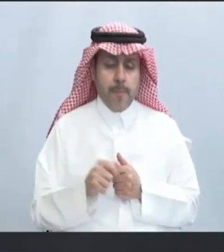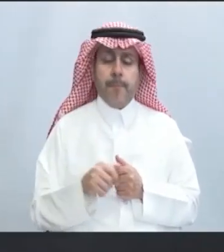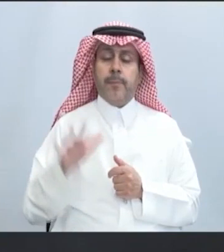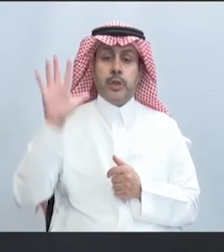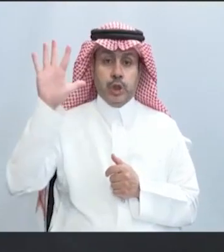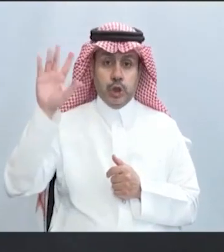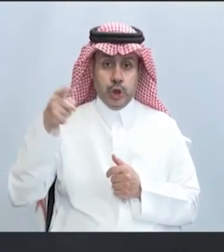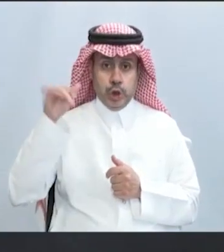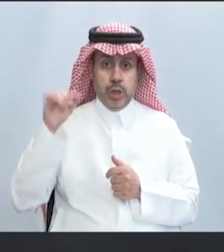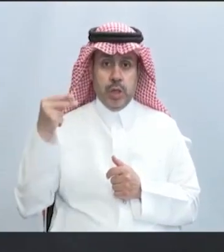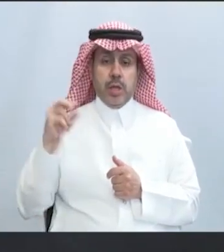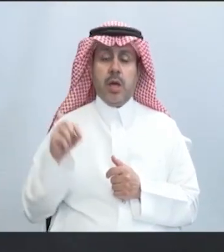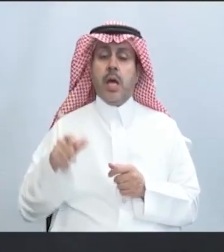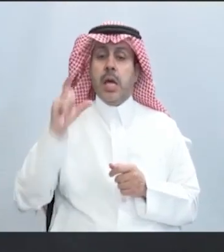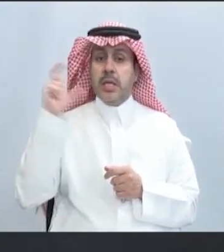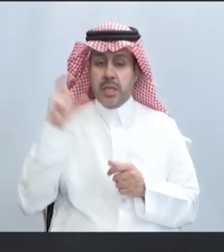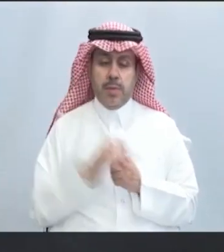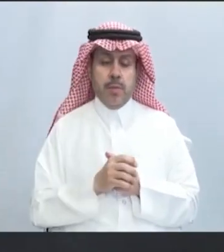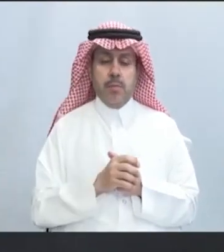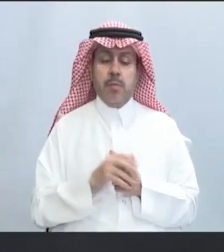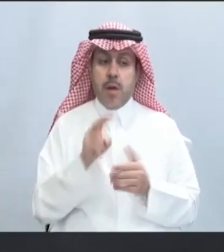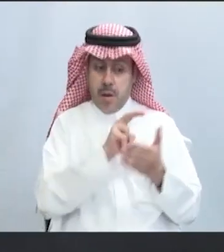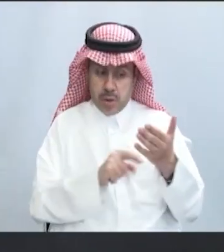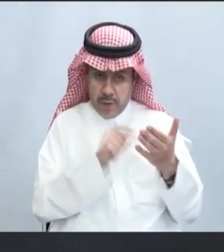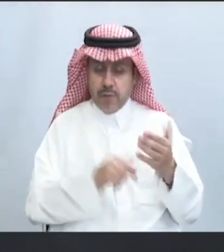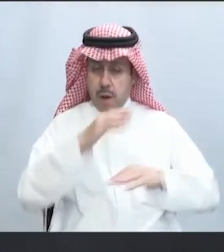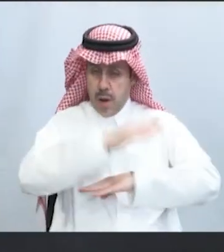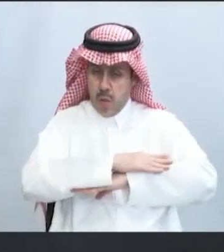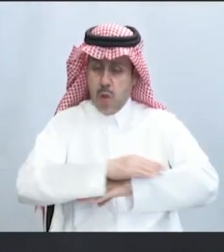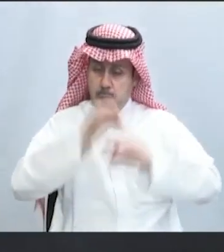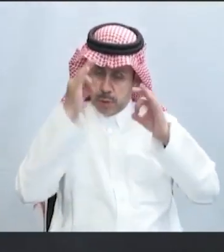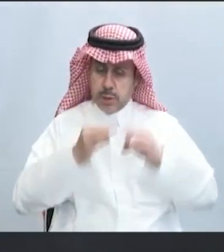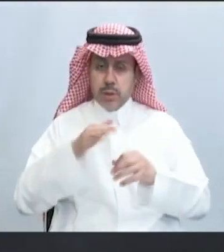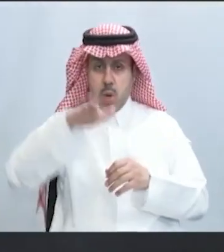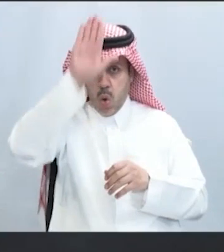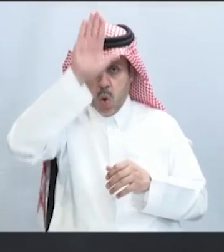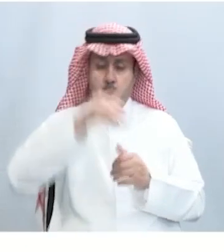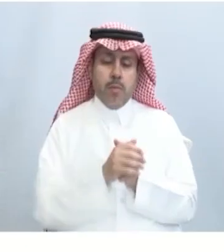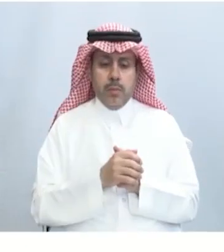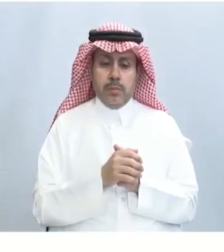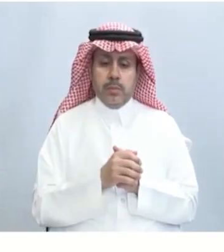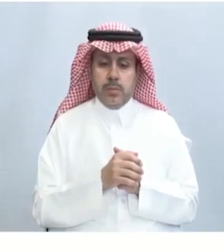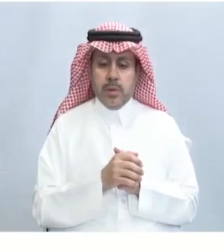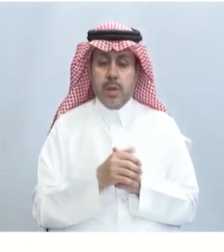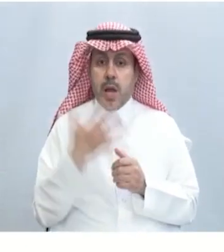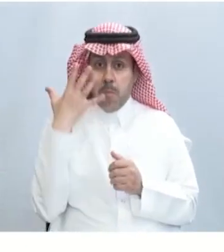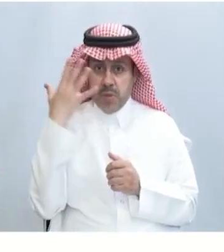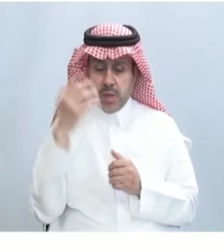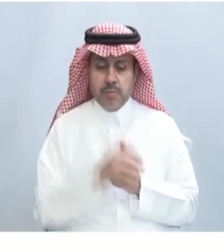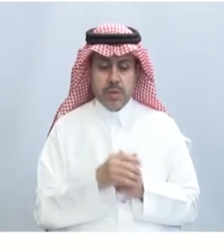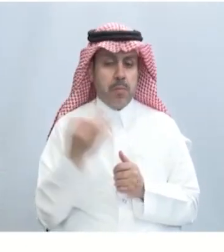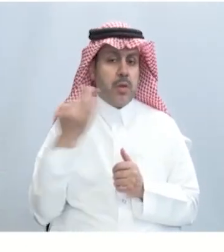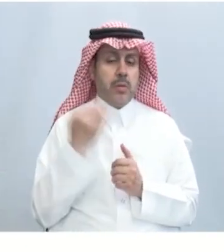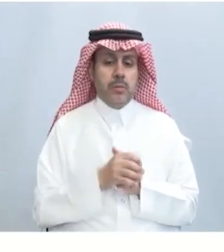الاسلاميه بنص الماده الاولى في النظام الاساسي للحكم تاملوا ايضا الماده الخامسه ماذا